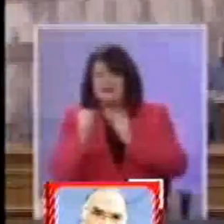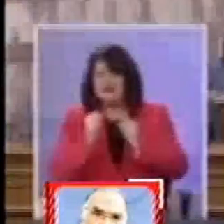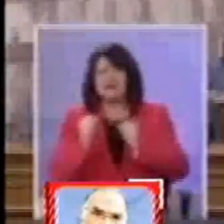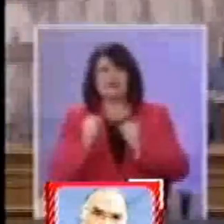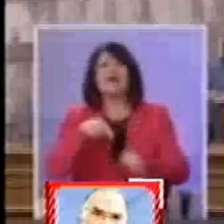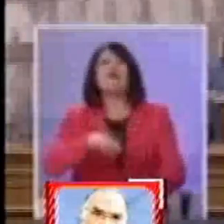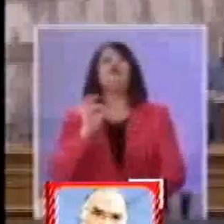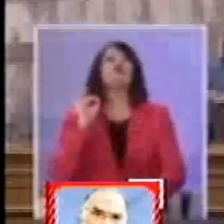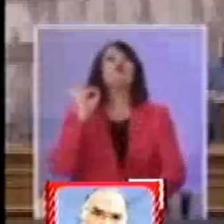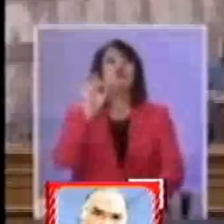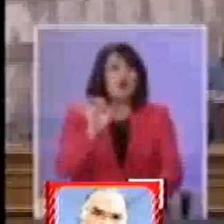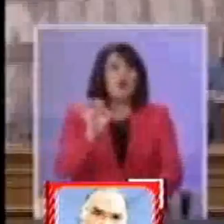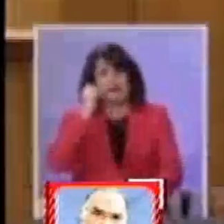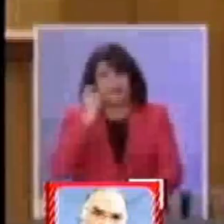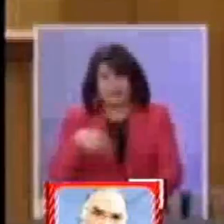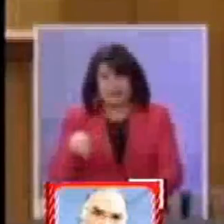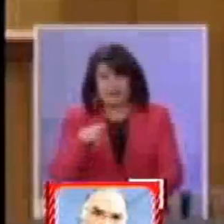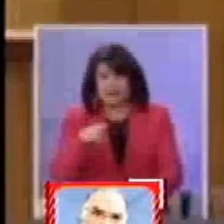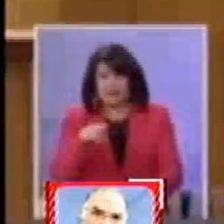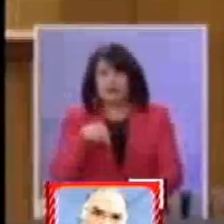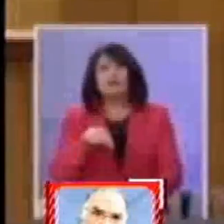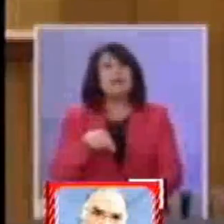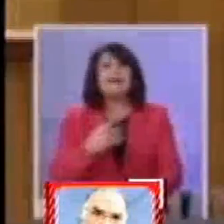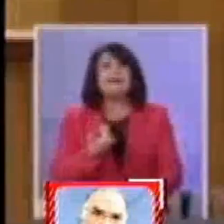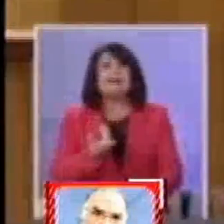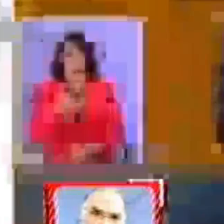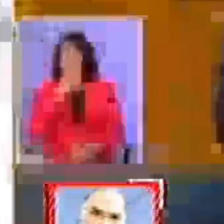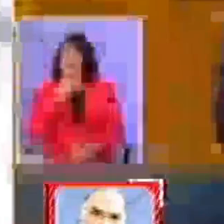είναι, μιλάμε για συμπηλιάδα πλέον. Ωραία.